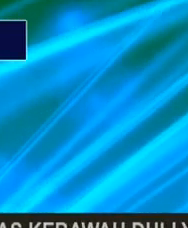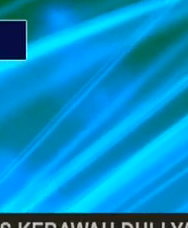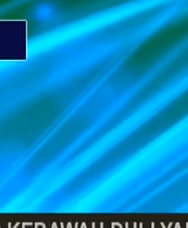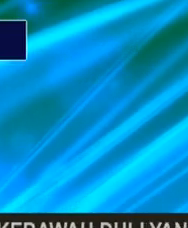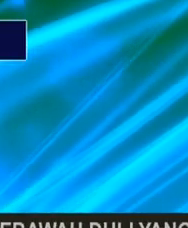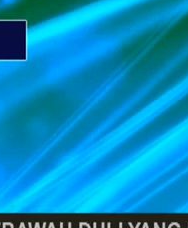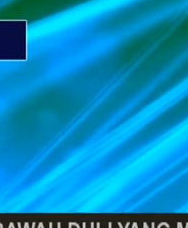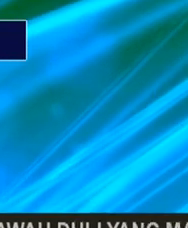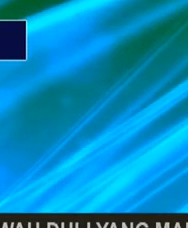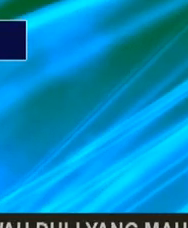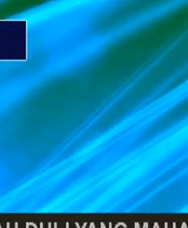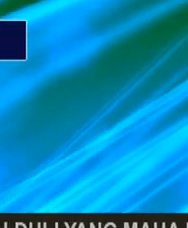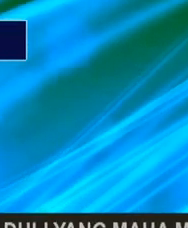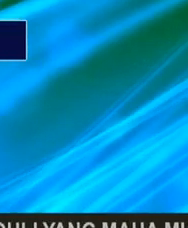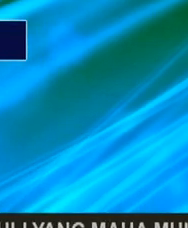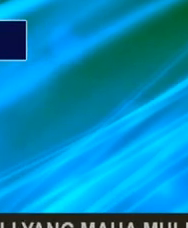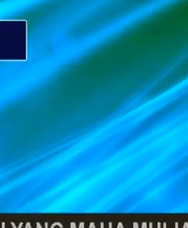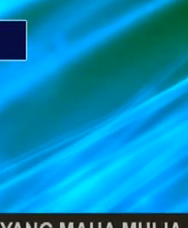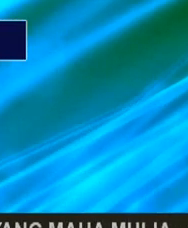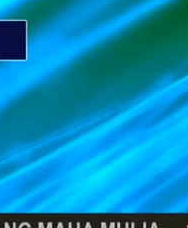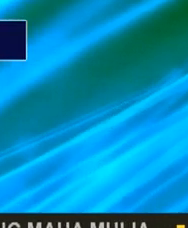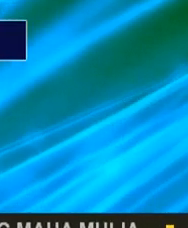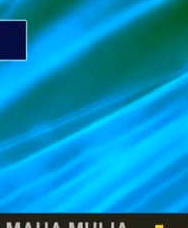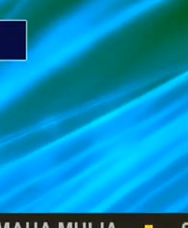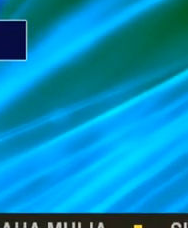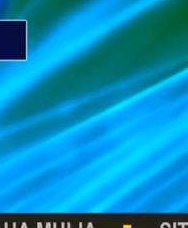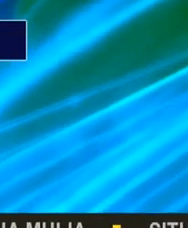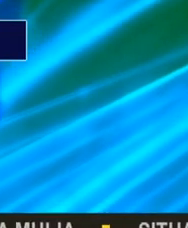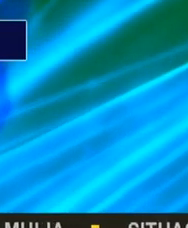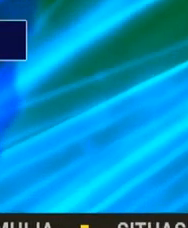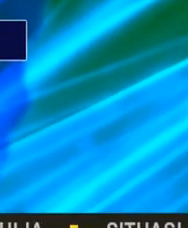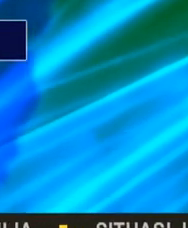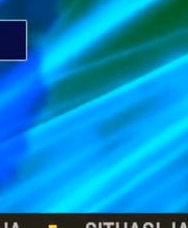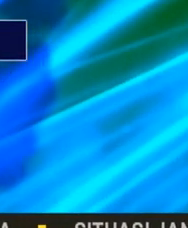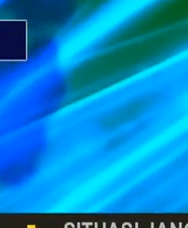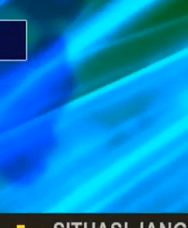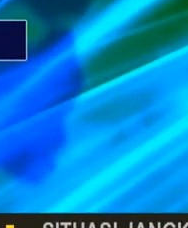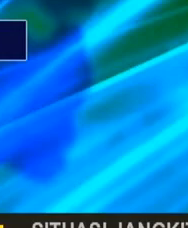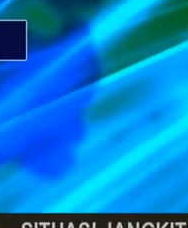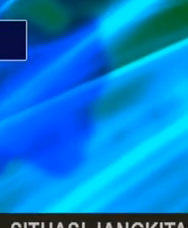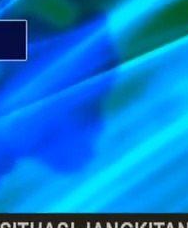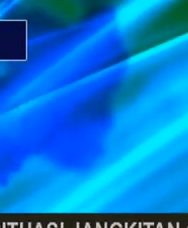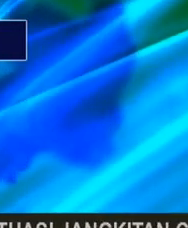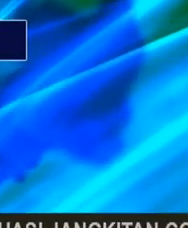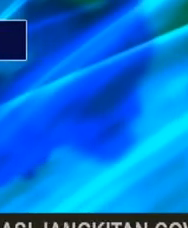Hai sementara itu 21cash aktif dirawat di pusat perhatian kebangsaan jangan rantai